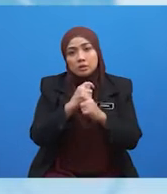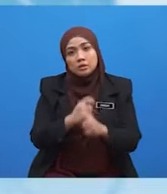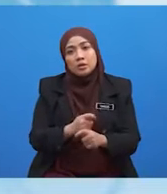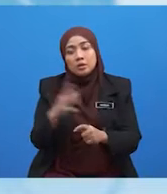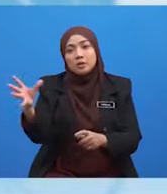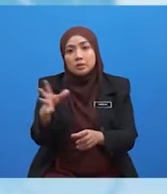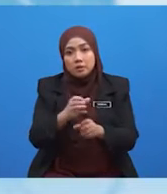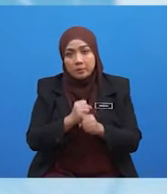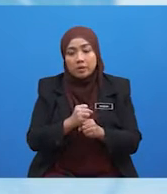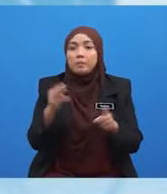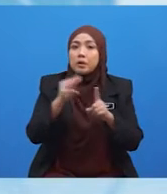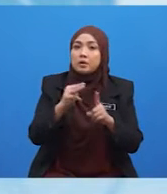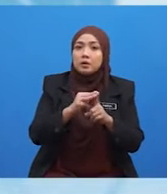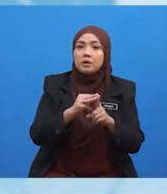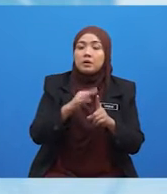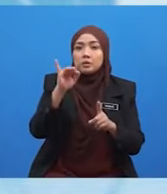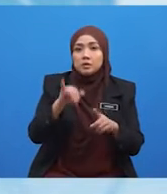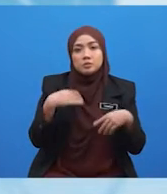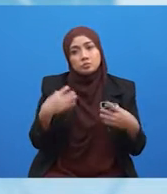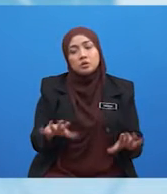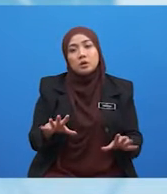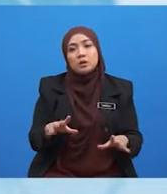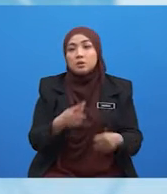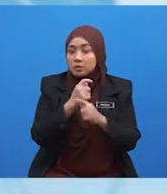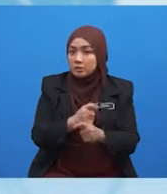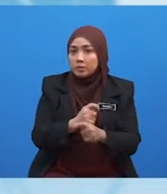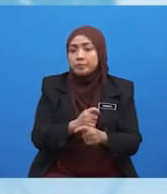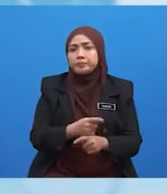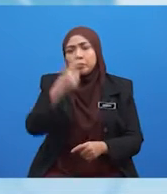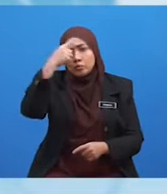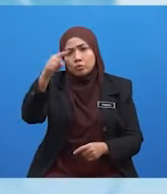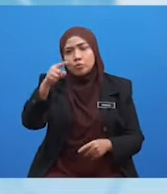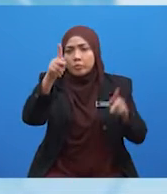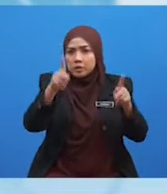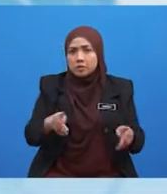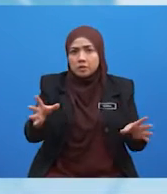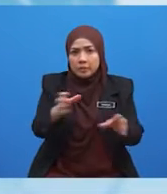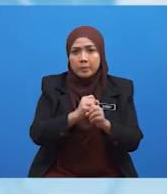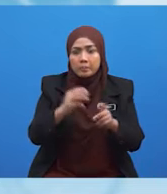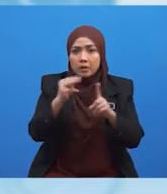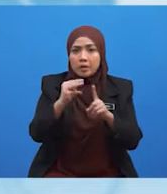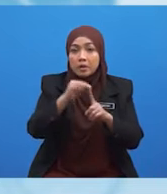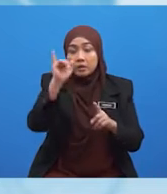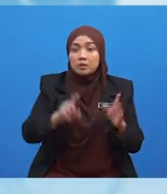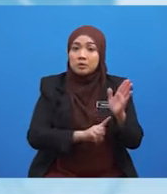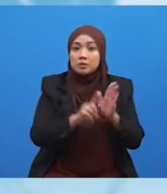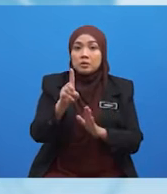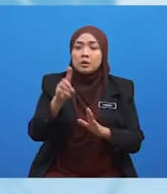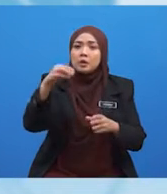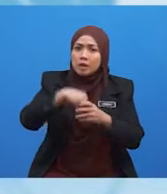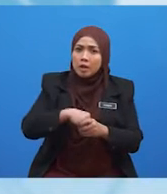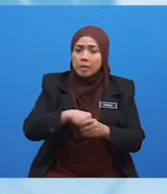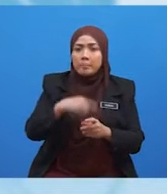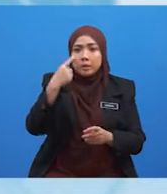markah pelajar-pelajar sekalian untuk memastikan Plaza mendapat markah yang tinggi dalam